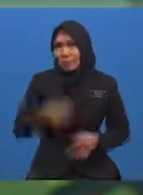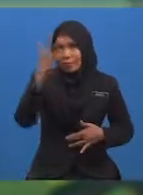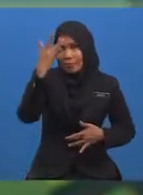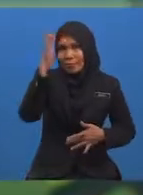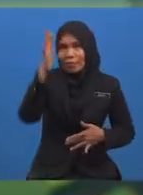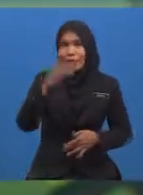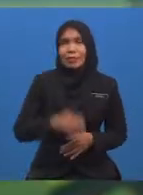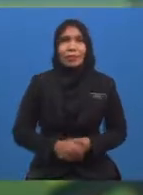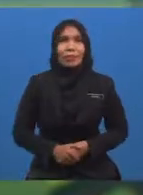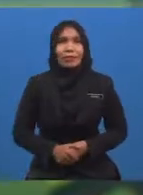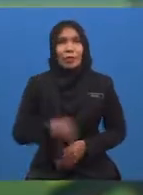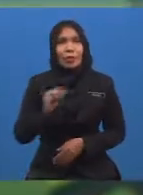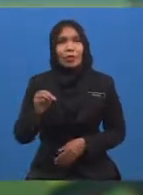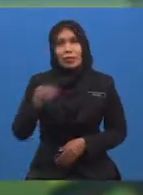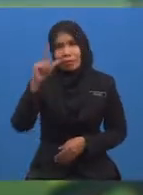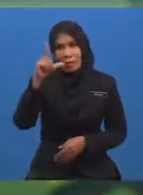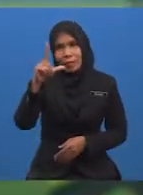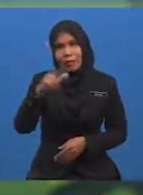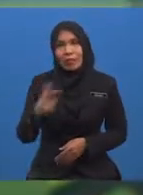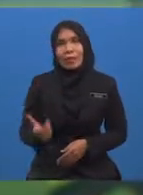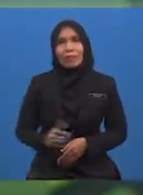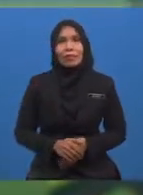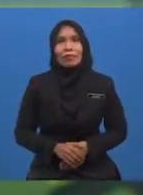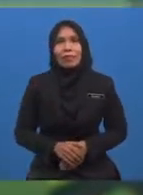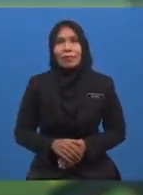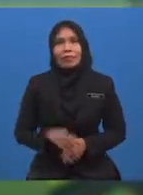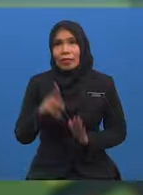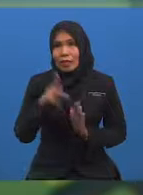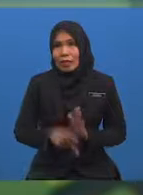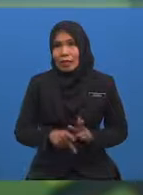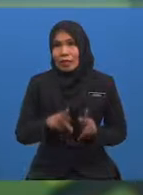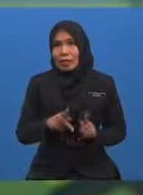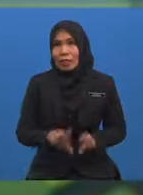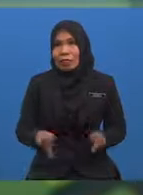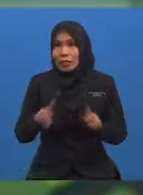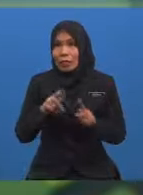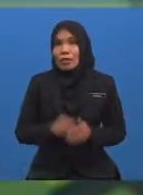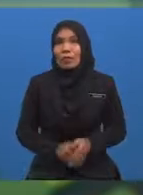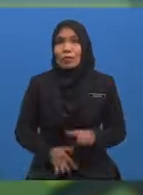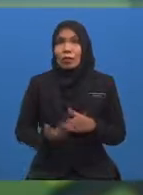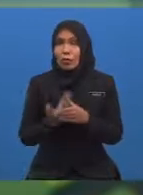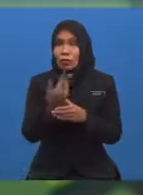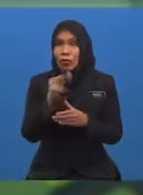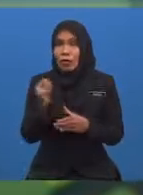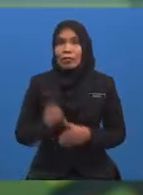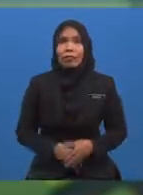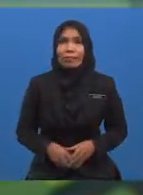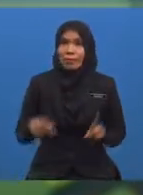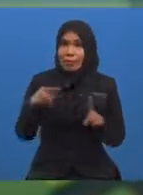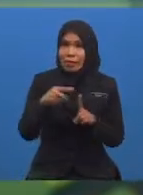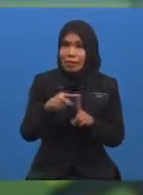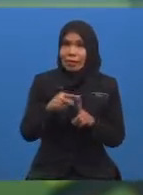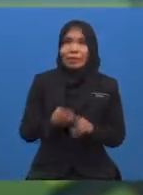Murid-murid, lihatlah kepentingan tumbuhan kepada manusia dan juga haiwan